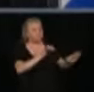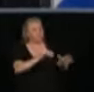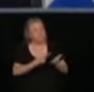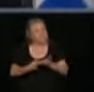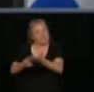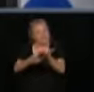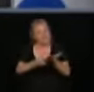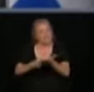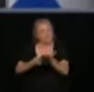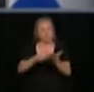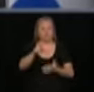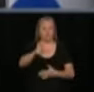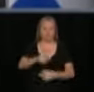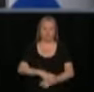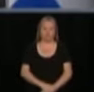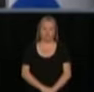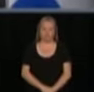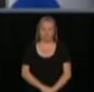Docteur Arruda, oui.